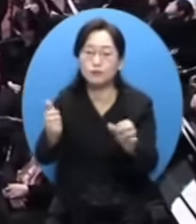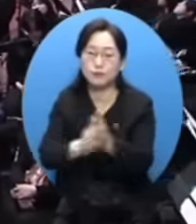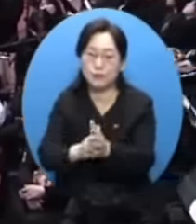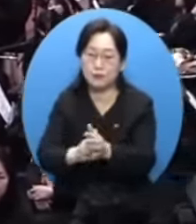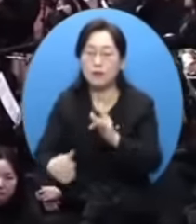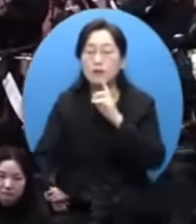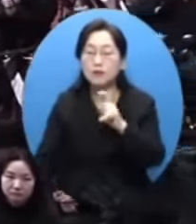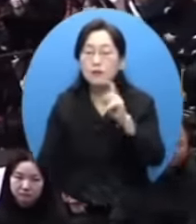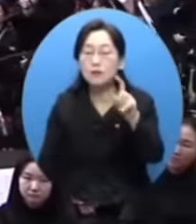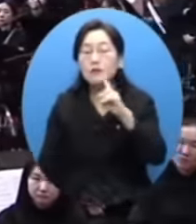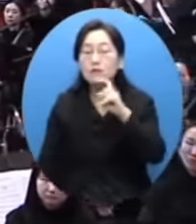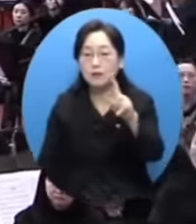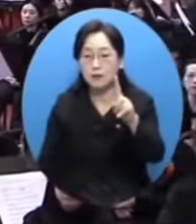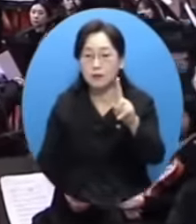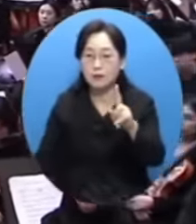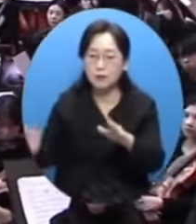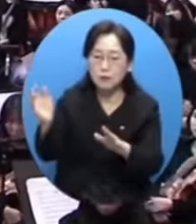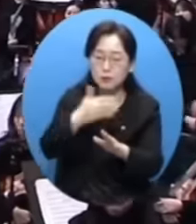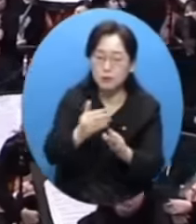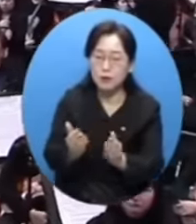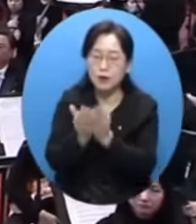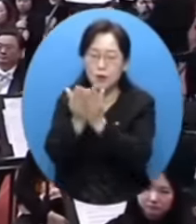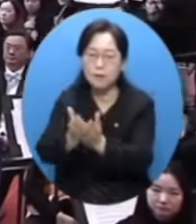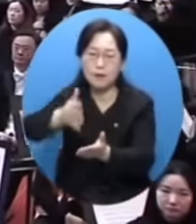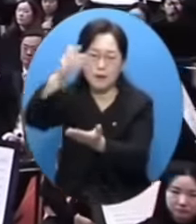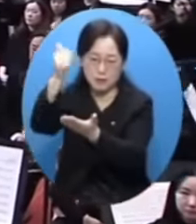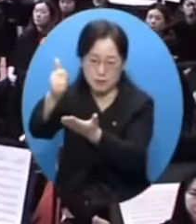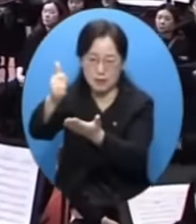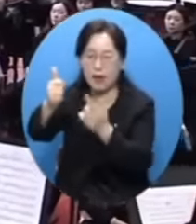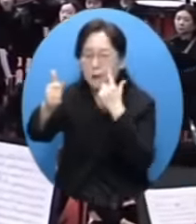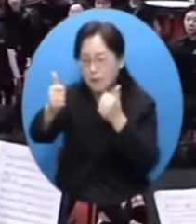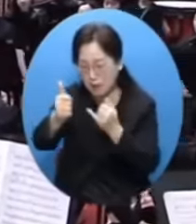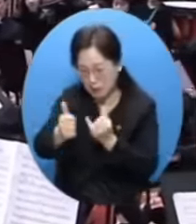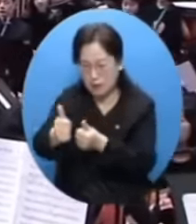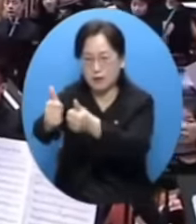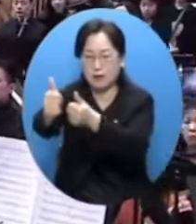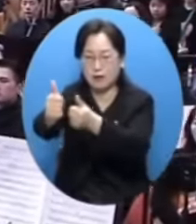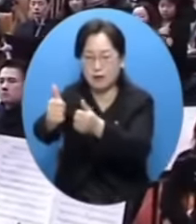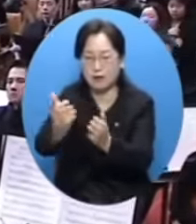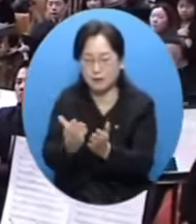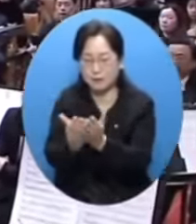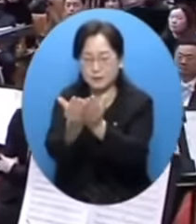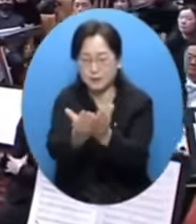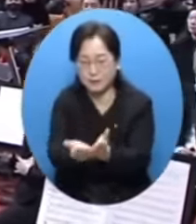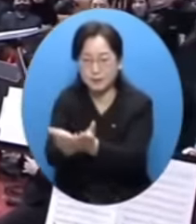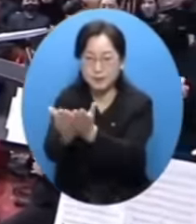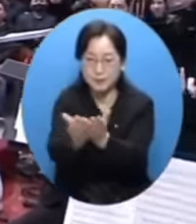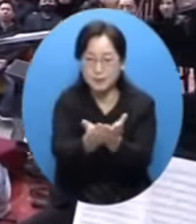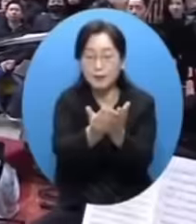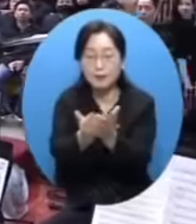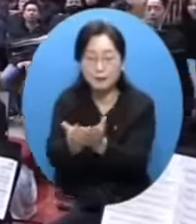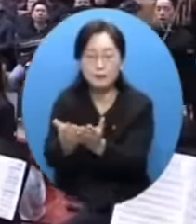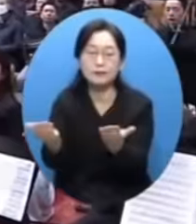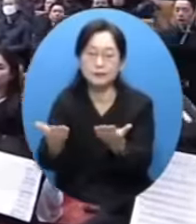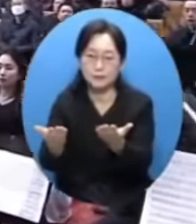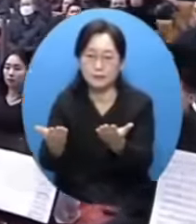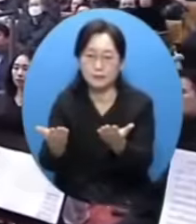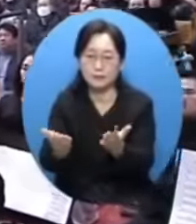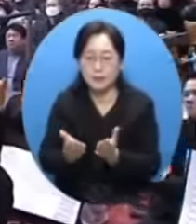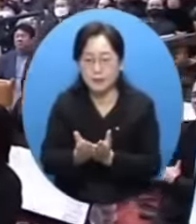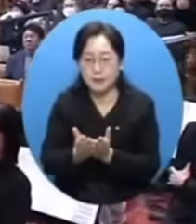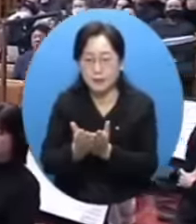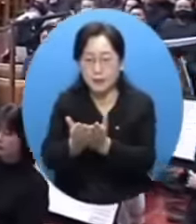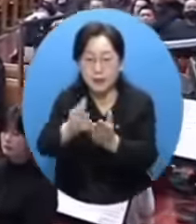11살 때부터 선장인 아버지를 따라 배를 타기 시작했는데 그 배가